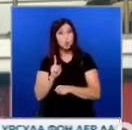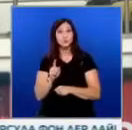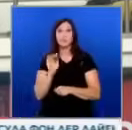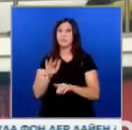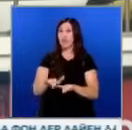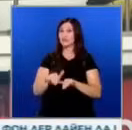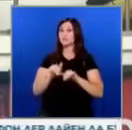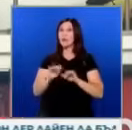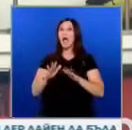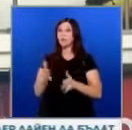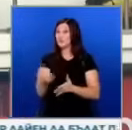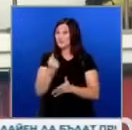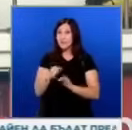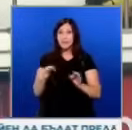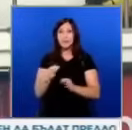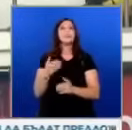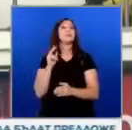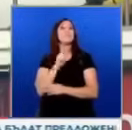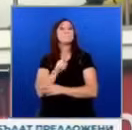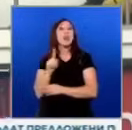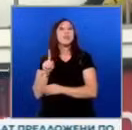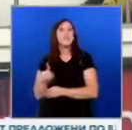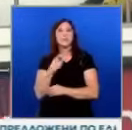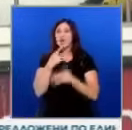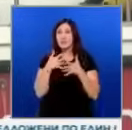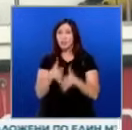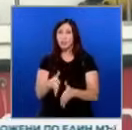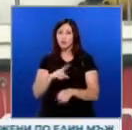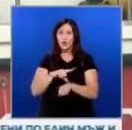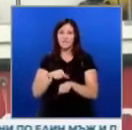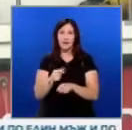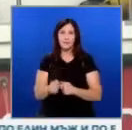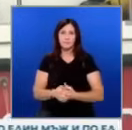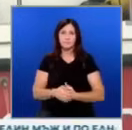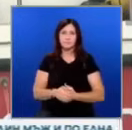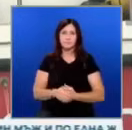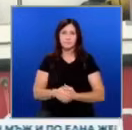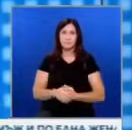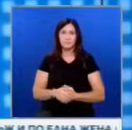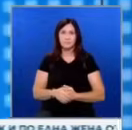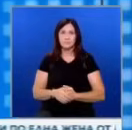бъде избегната, ако са взети мерки при предупреждението за лошо време.